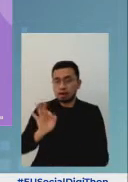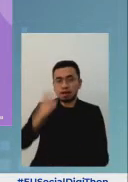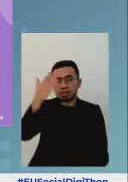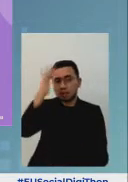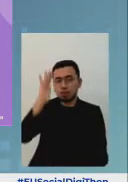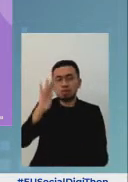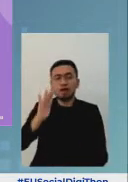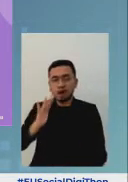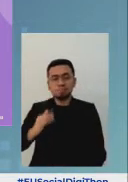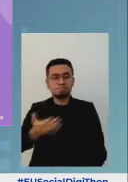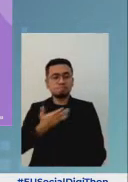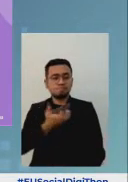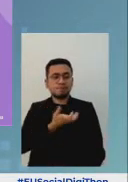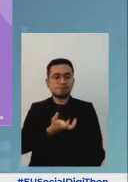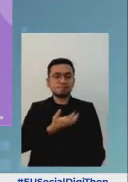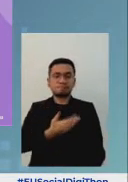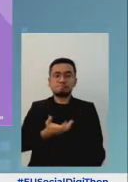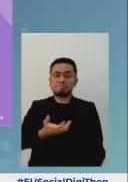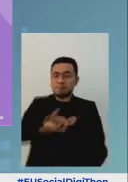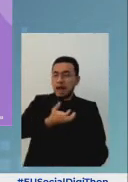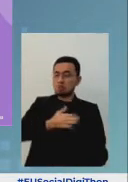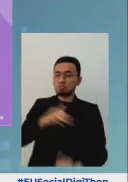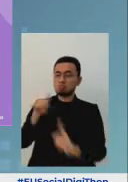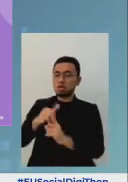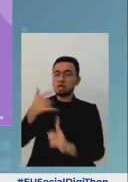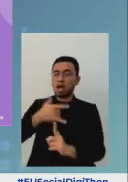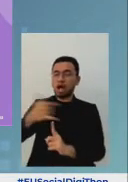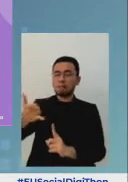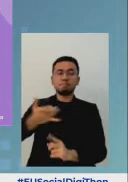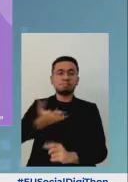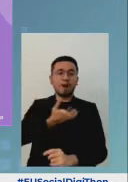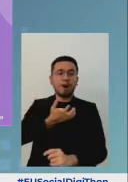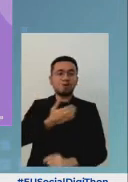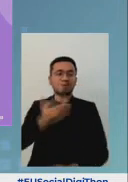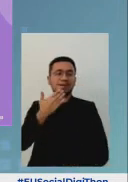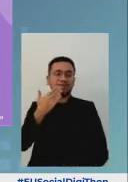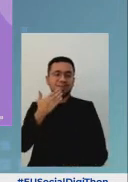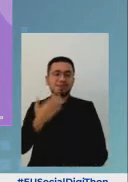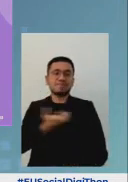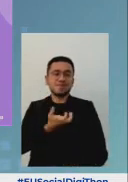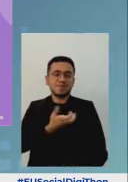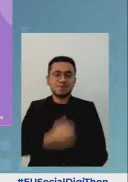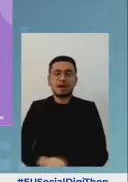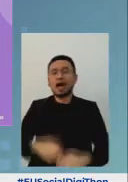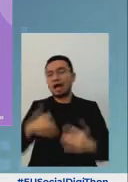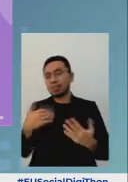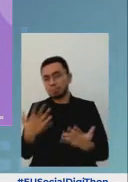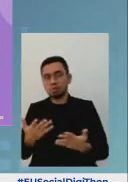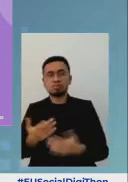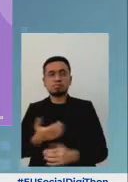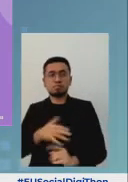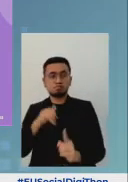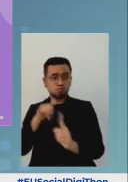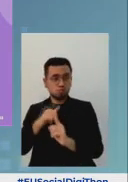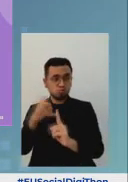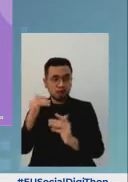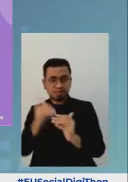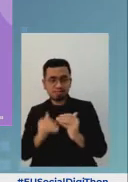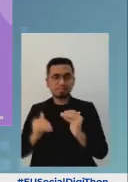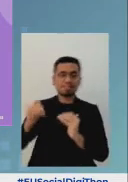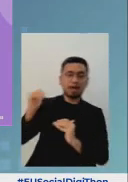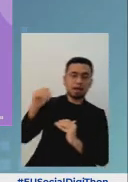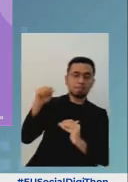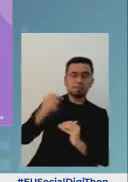Kemudian ada risiko putus sekolah, ada kemungkinan dia melakukan tindak kriminal, ya, kemungkinannya lebih besar. Lalu